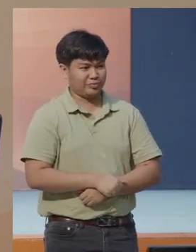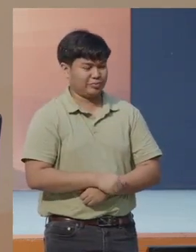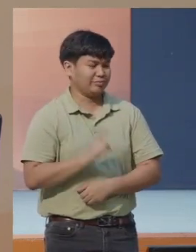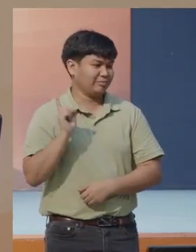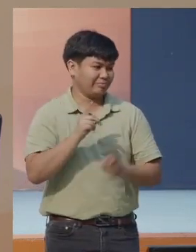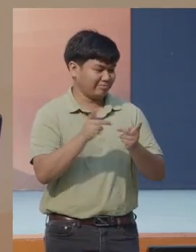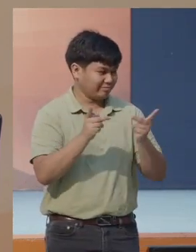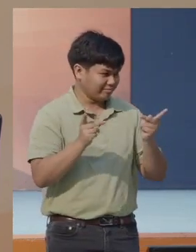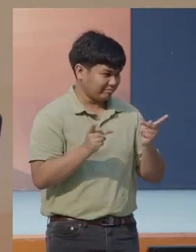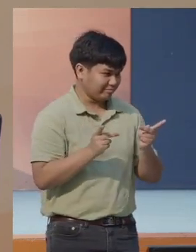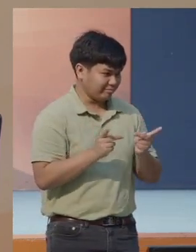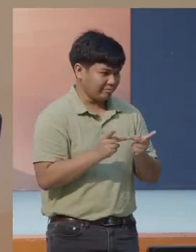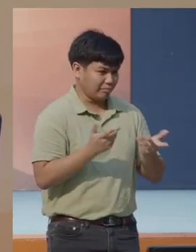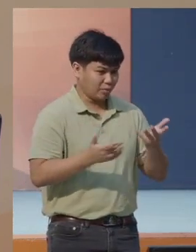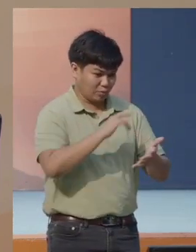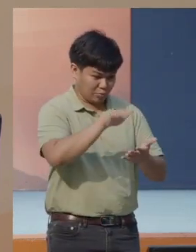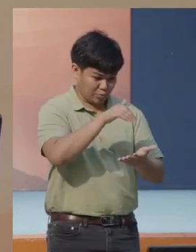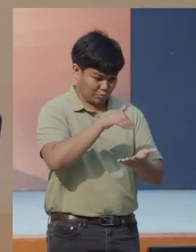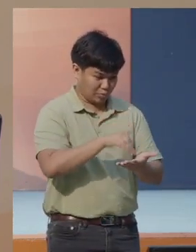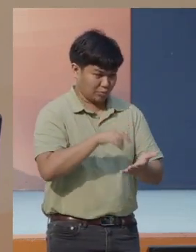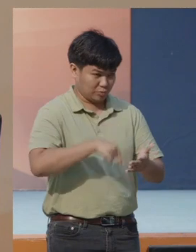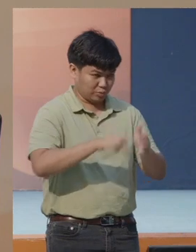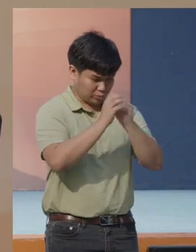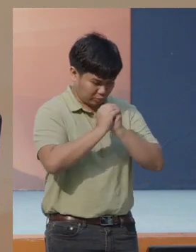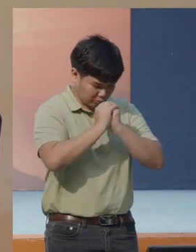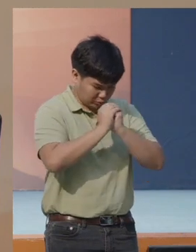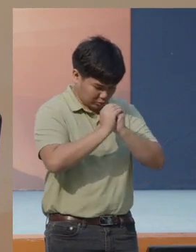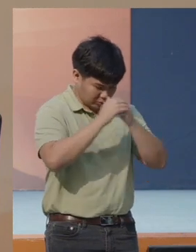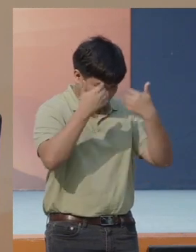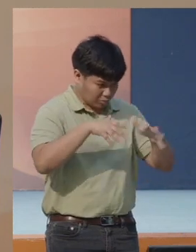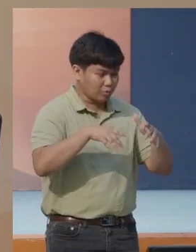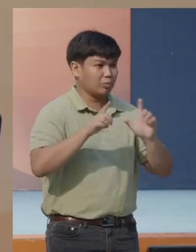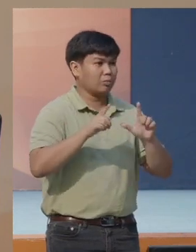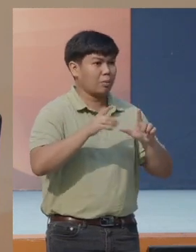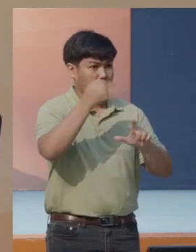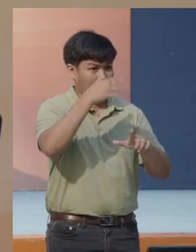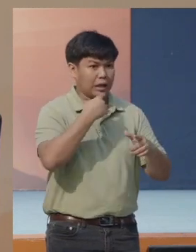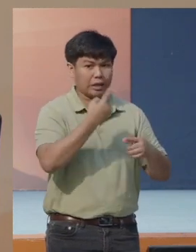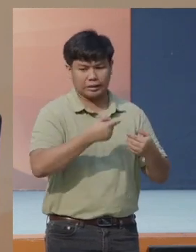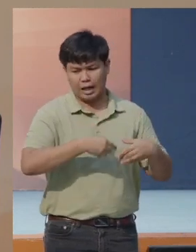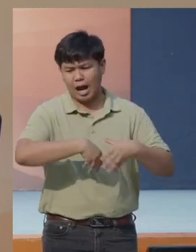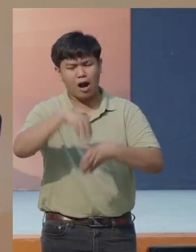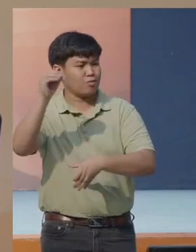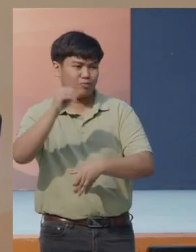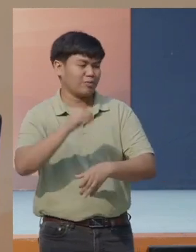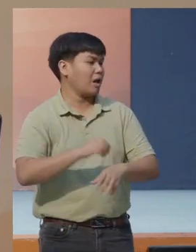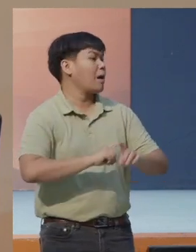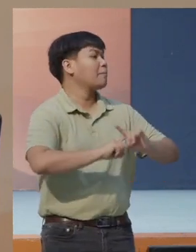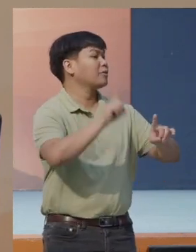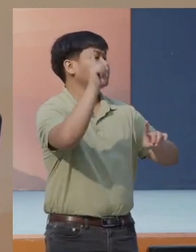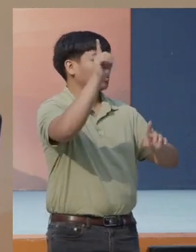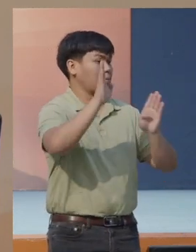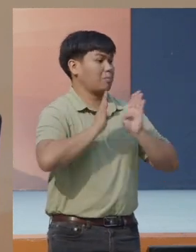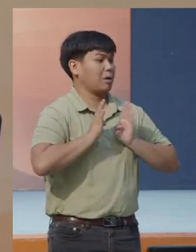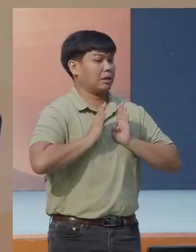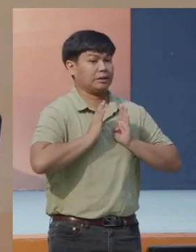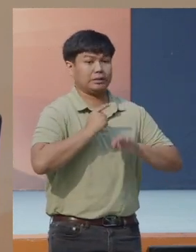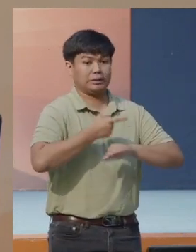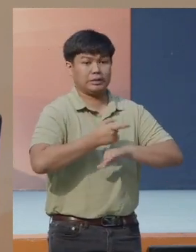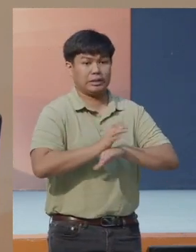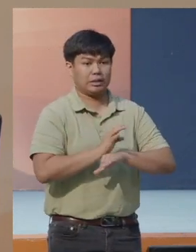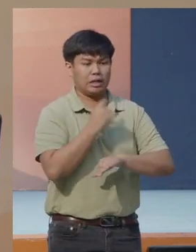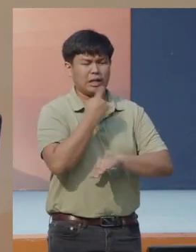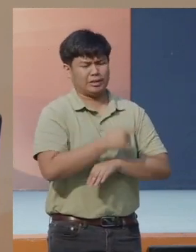place or center of worship. But our fellow GCFers collectively said, let